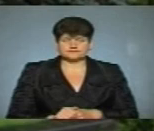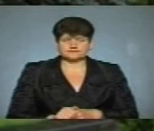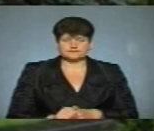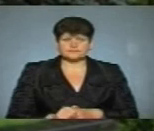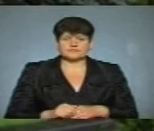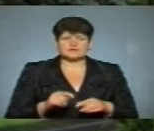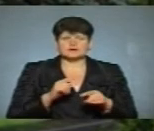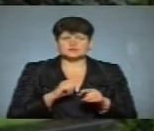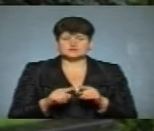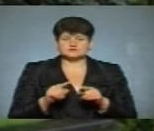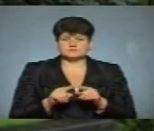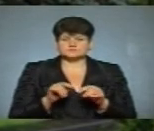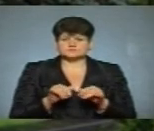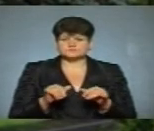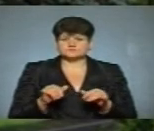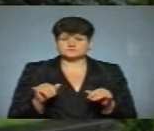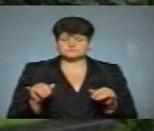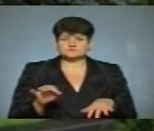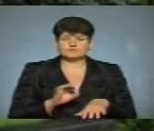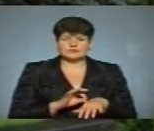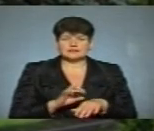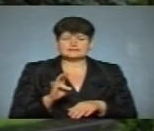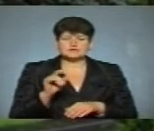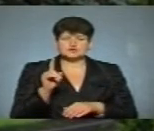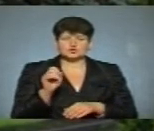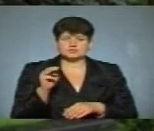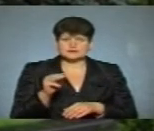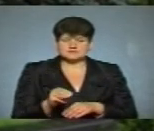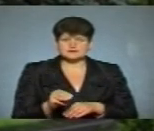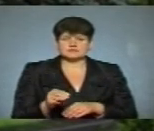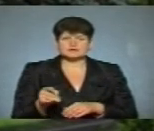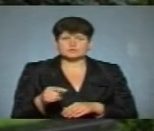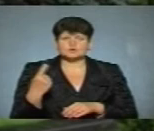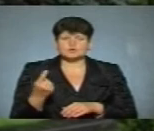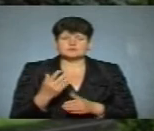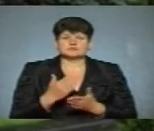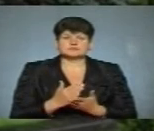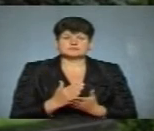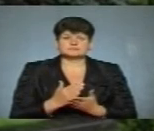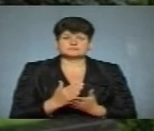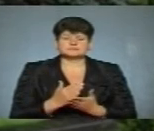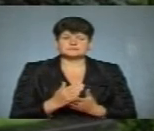Інтенсивний показник захворюваності на 100 тисяч в Тернопільській області складає